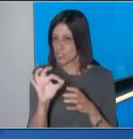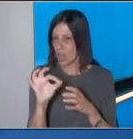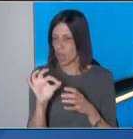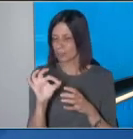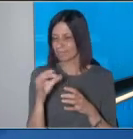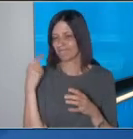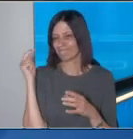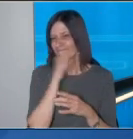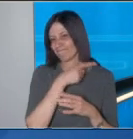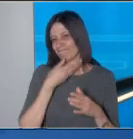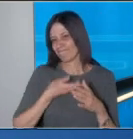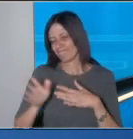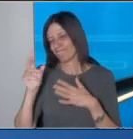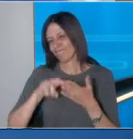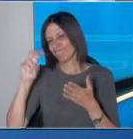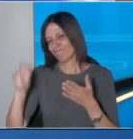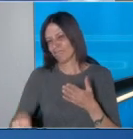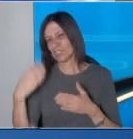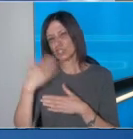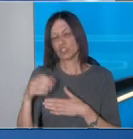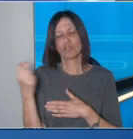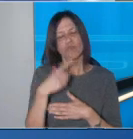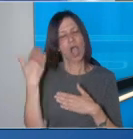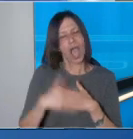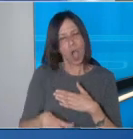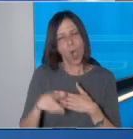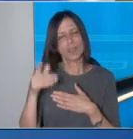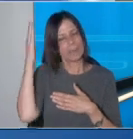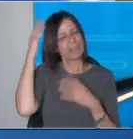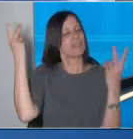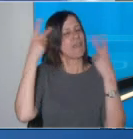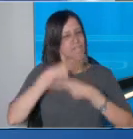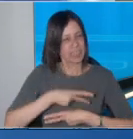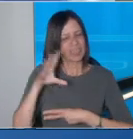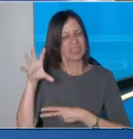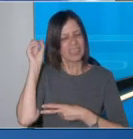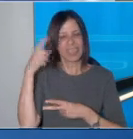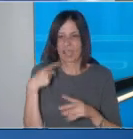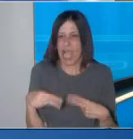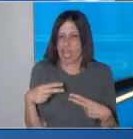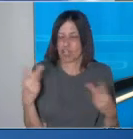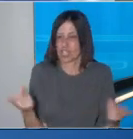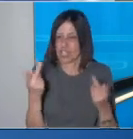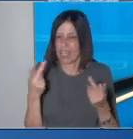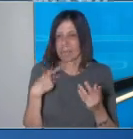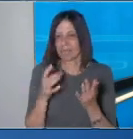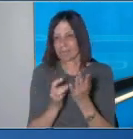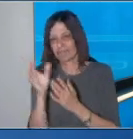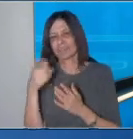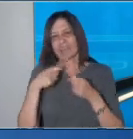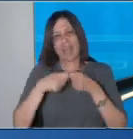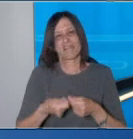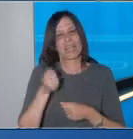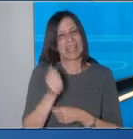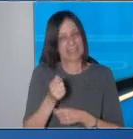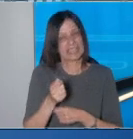בין האצבעות. בסוף השבוע האחרון נדמה שבנט הבין את הלקח וחשש קל הביא אותו להדיח את חבר